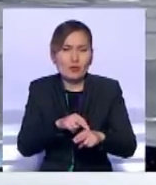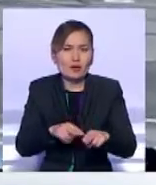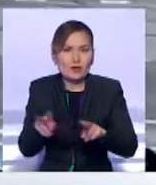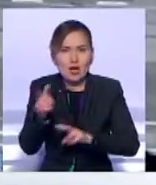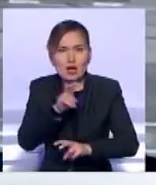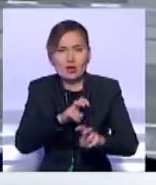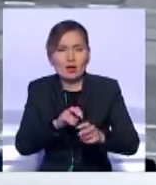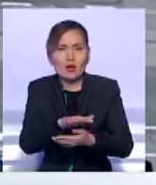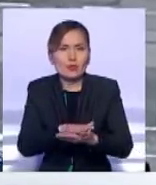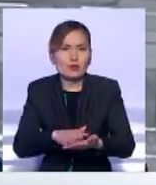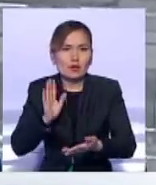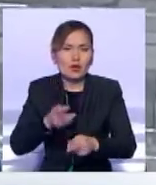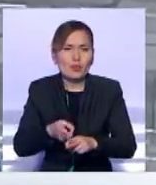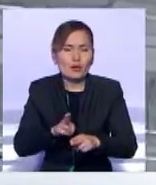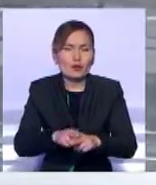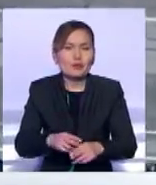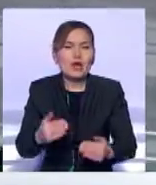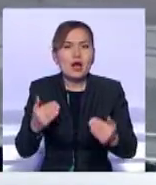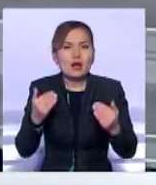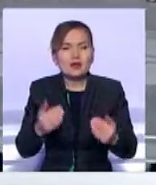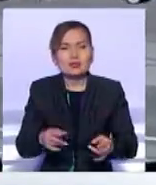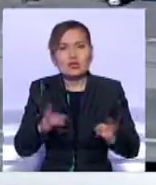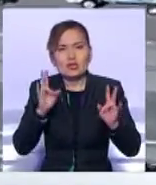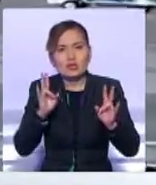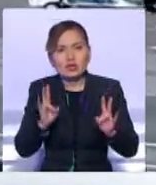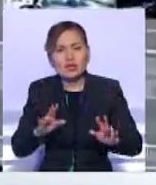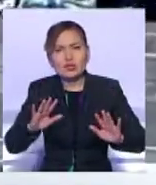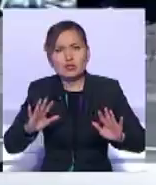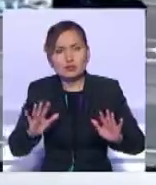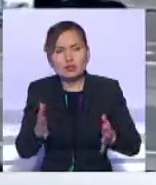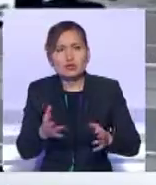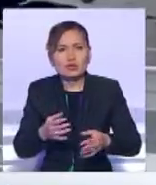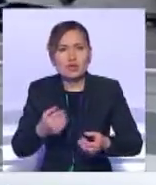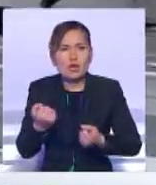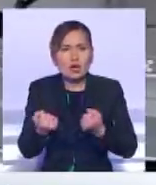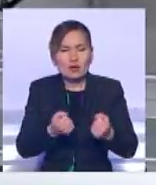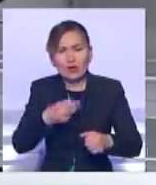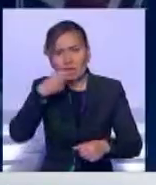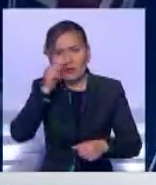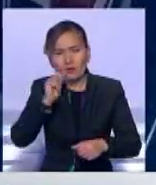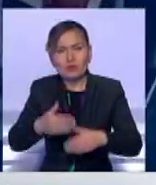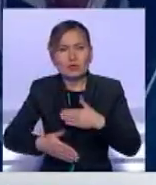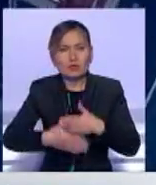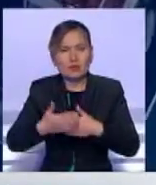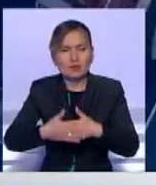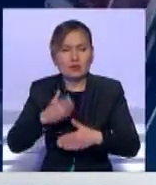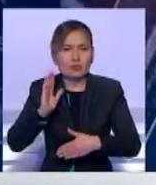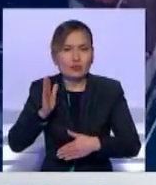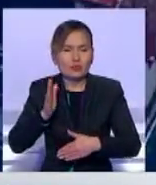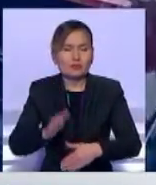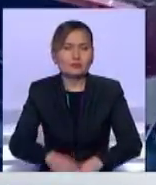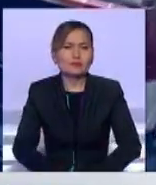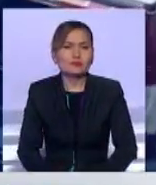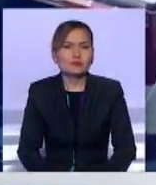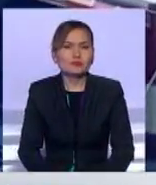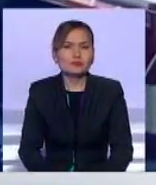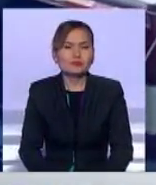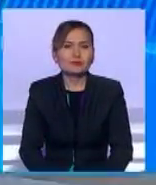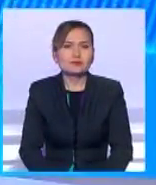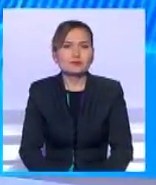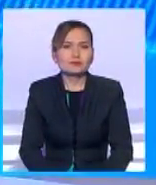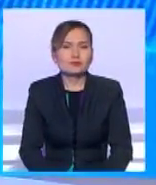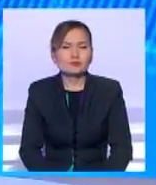жүргізіп жатыр. Олардың айтуынша, бұл оқиға террорлық шабуыл емес және қоғам қауіпсіздігіне қатер төндірмейді.